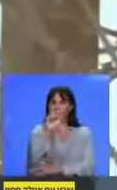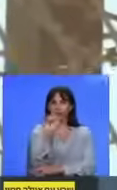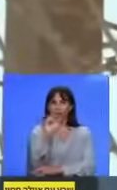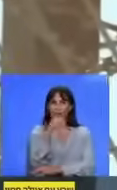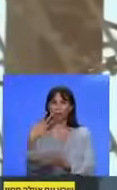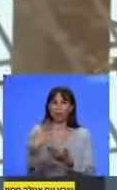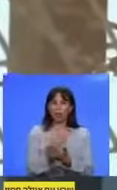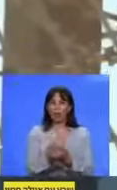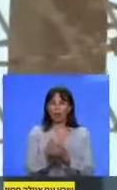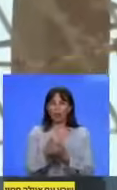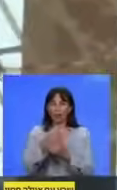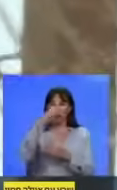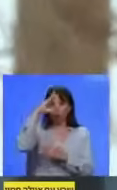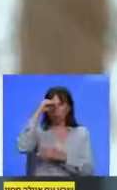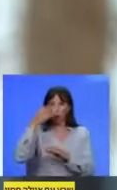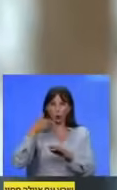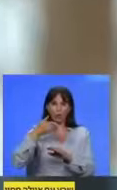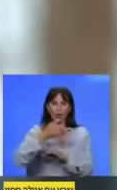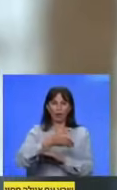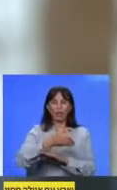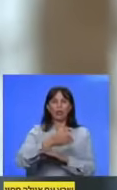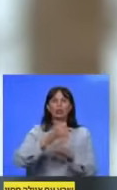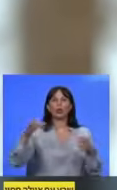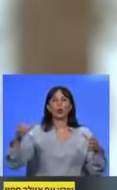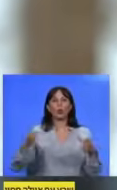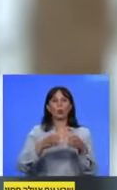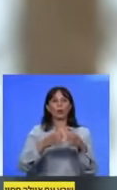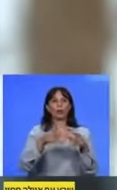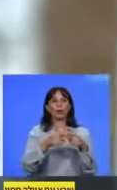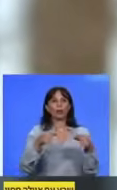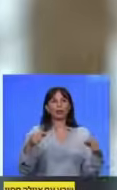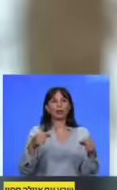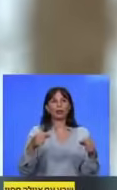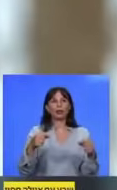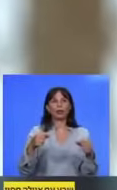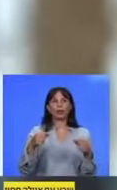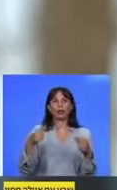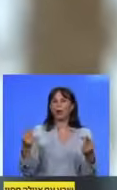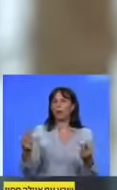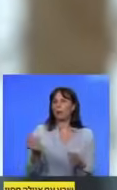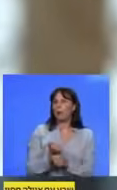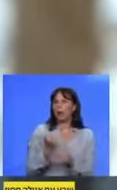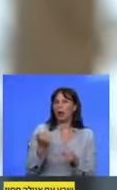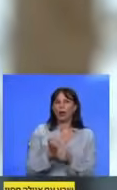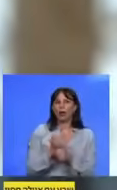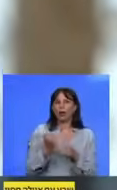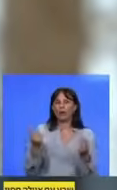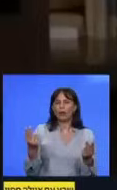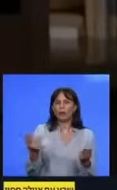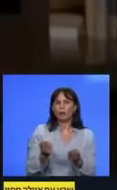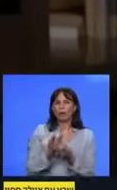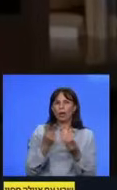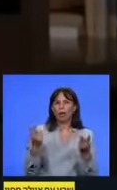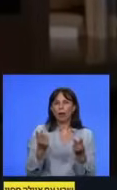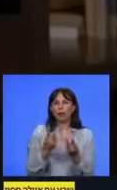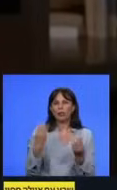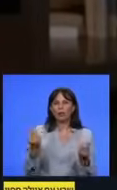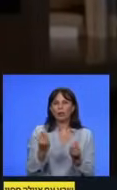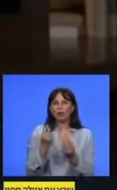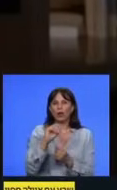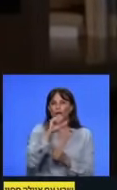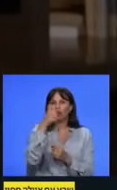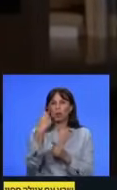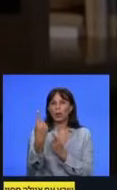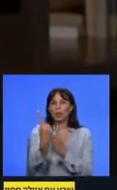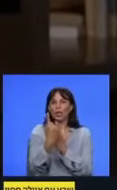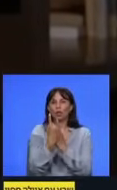איקס לחדור לאוגדת עזה. מפעיל מחפש אצל סוכן, בראש ובראשונה, נגישות. יש משהו שרוצים